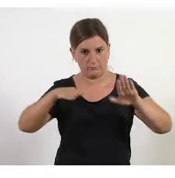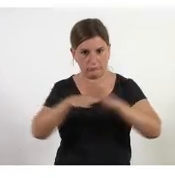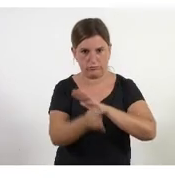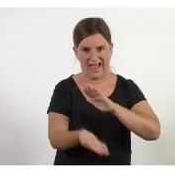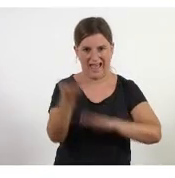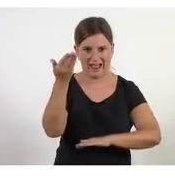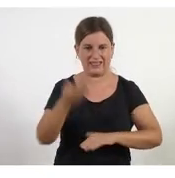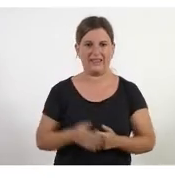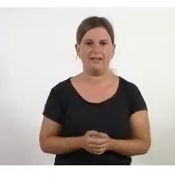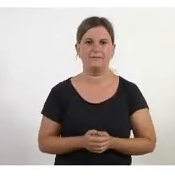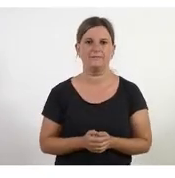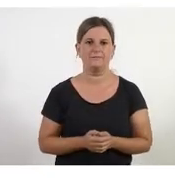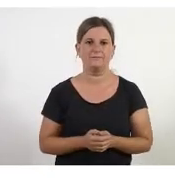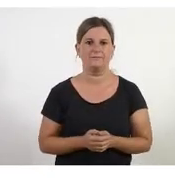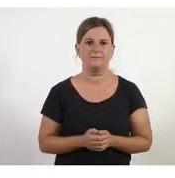d'alta.